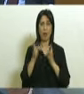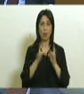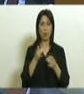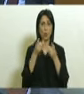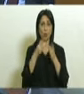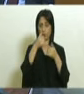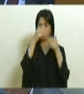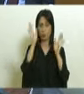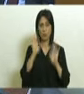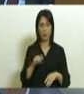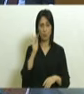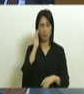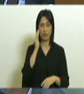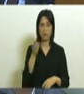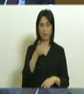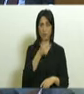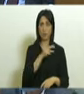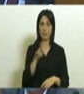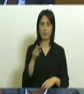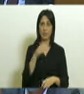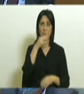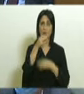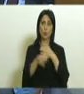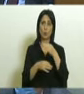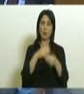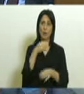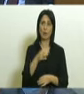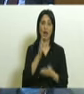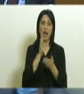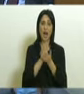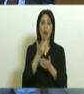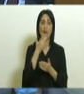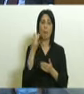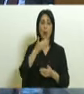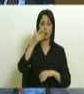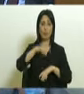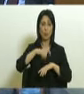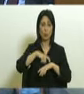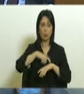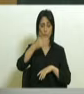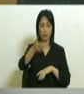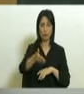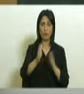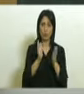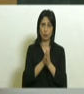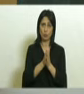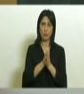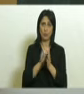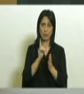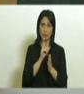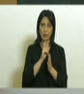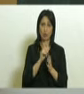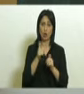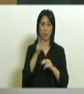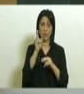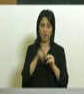უბრალოდ შეუძლებელია რომ მოვისმინოთ პრემიერ-მინისტრის პასუხები. გაქვთ პოლიტიკური გამოსვლებისთვის დრო, გთხოვთ რომ დაიცადოთ, როგორც